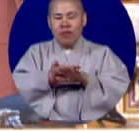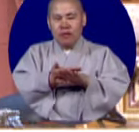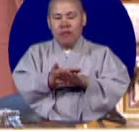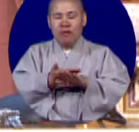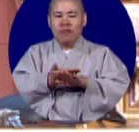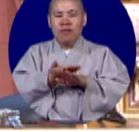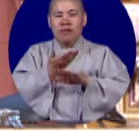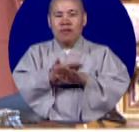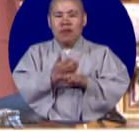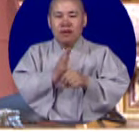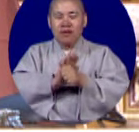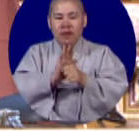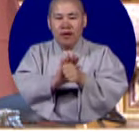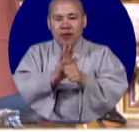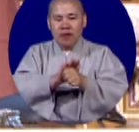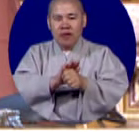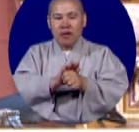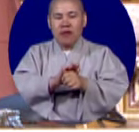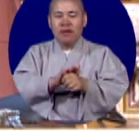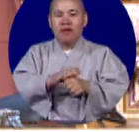자리행뿐이다. 이렇게 돼서